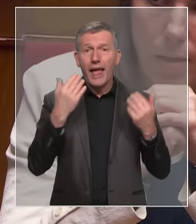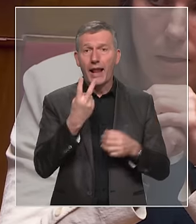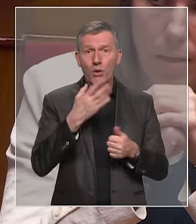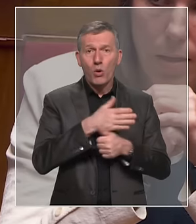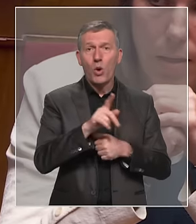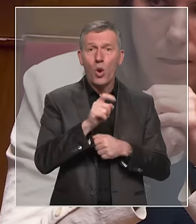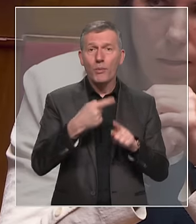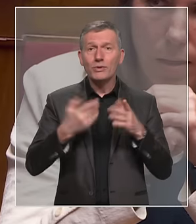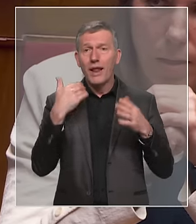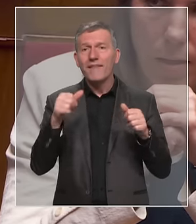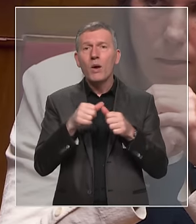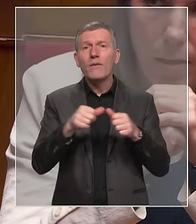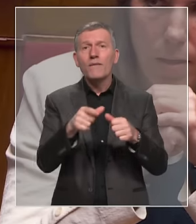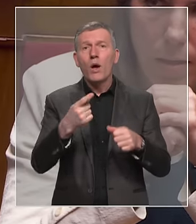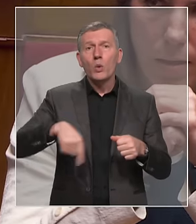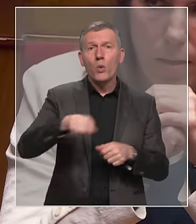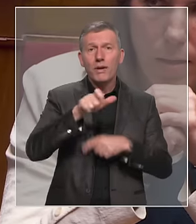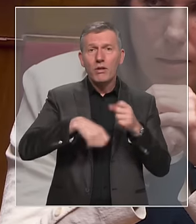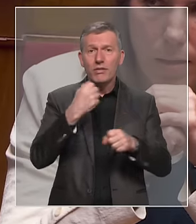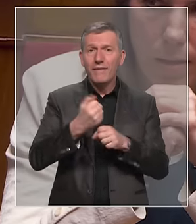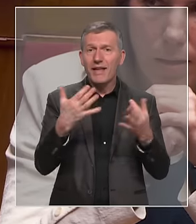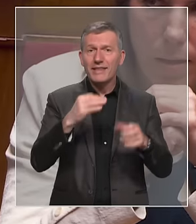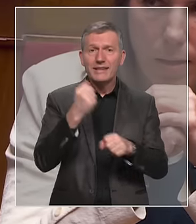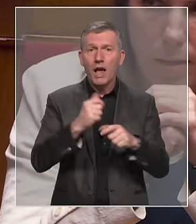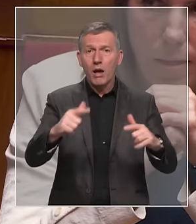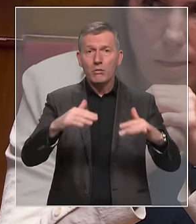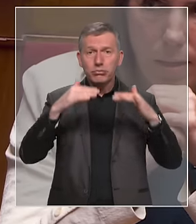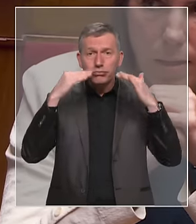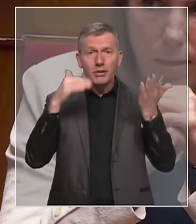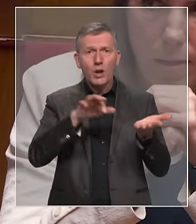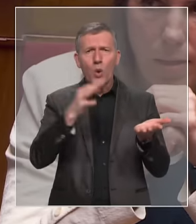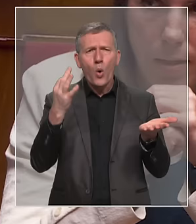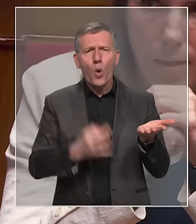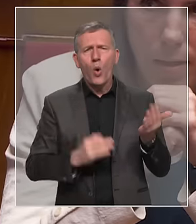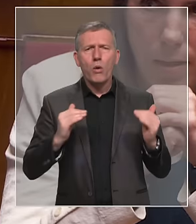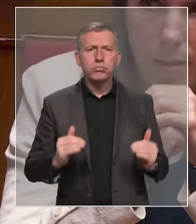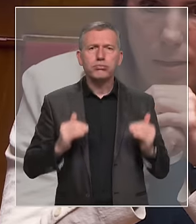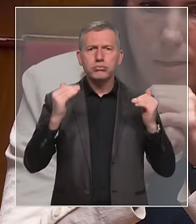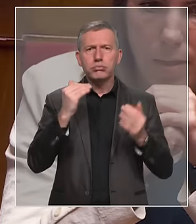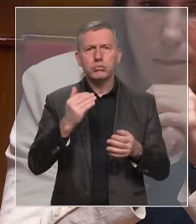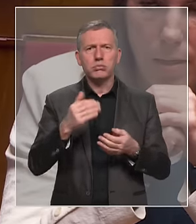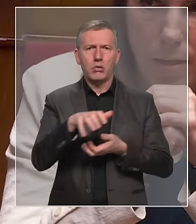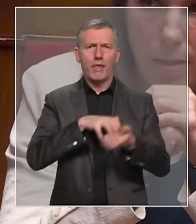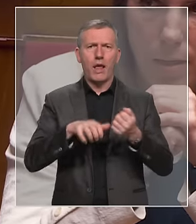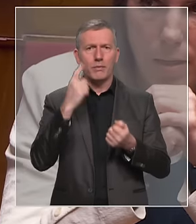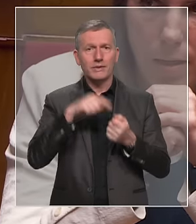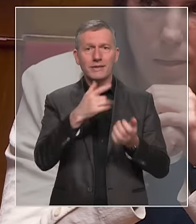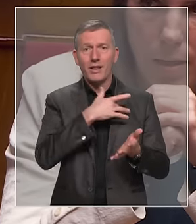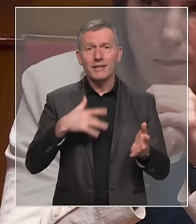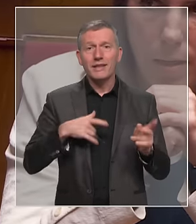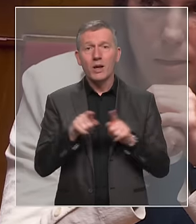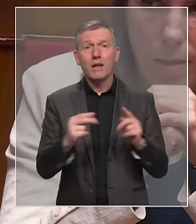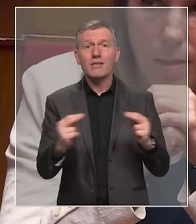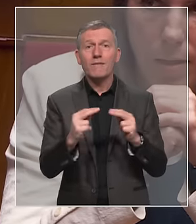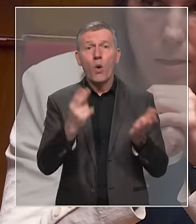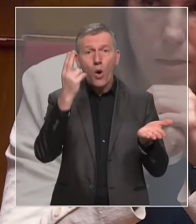dites on fait, mais comment vous expliquez que les travailleurs, ça fait plus de 10 ans qu'ils sont exposés à des taux absolument scandaleux pour leur santé ? Et enfin, vous parlez du niveau européen.